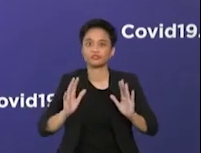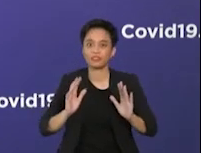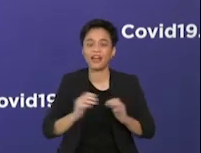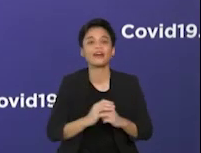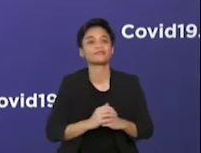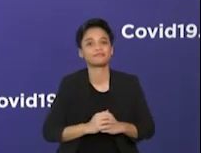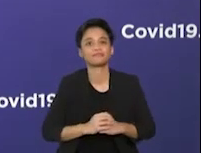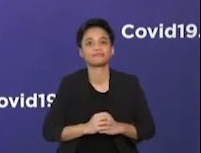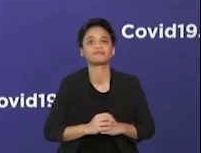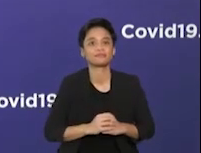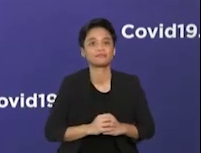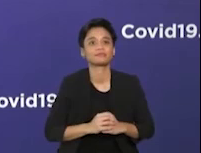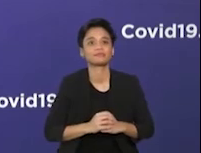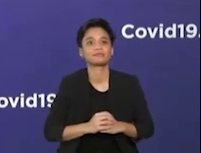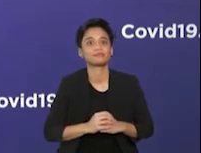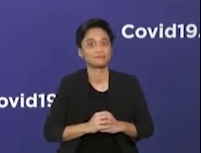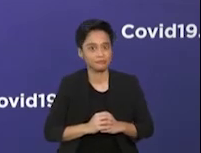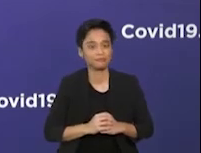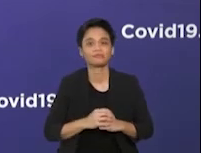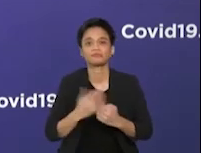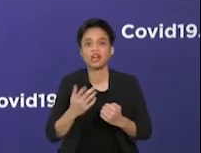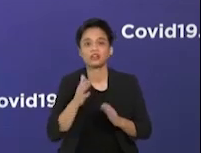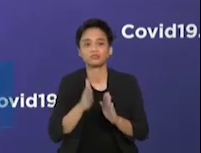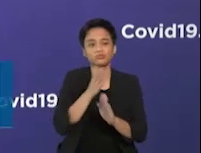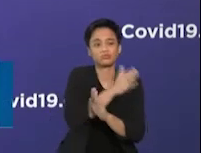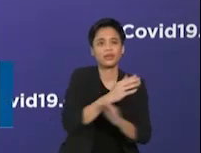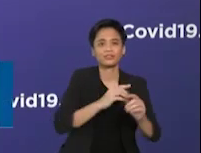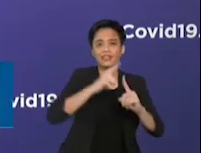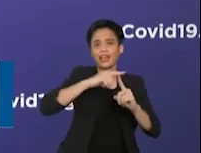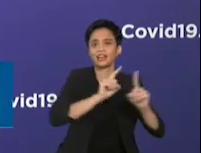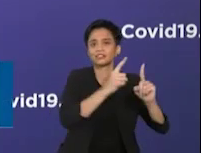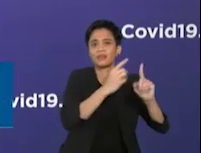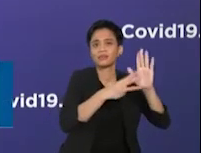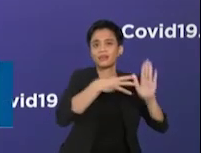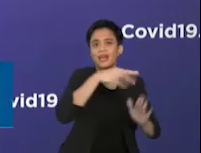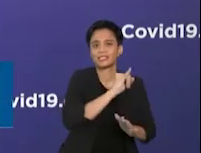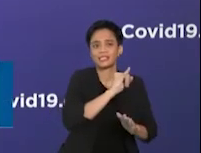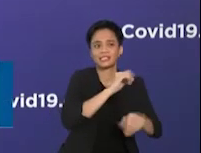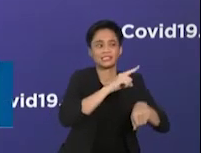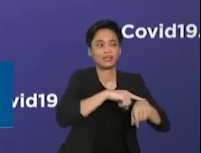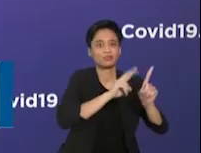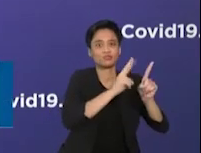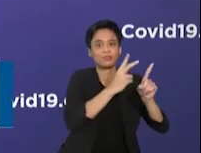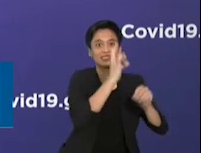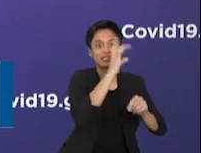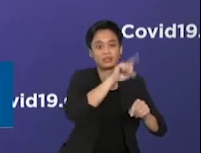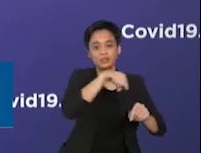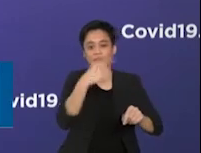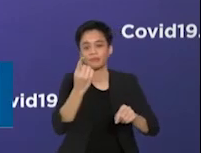pemeriksaan sepanjang tanggal 11mei 1200 WIB sampai